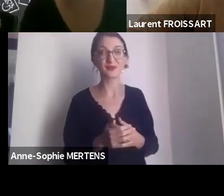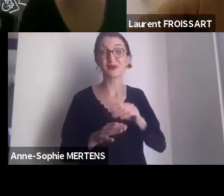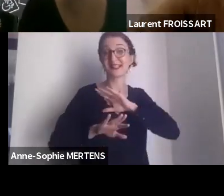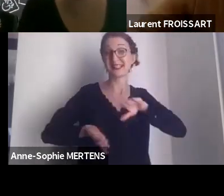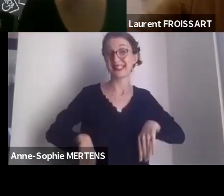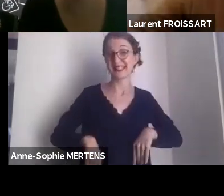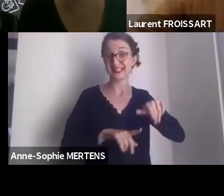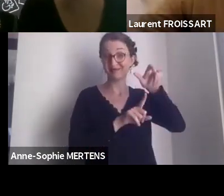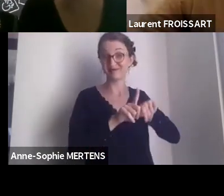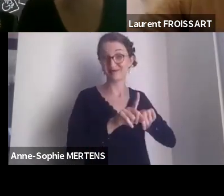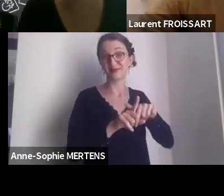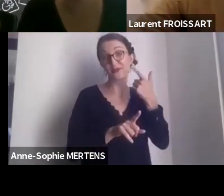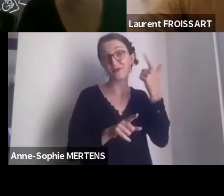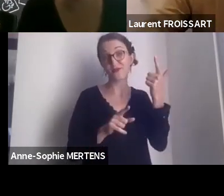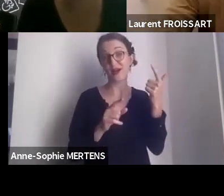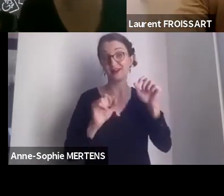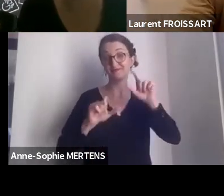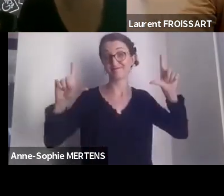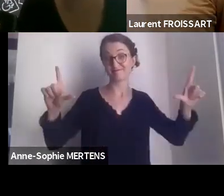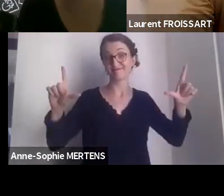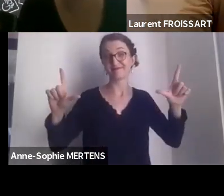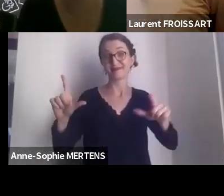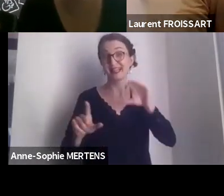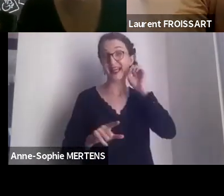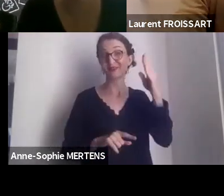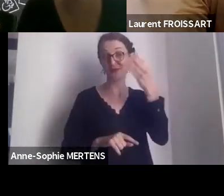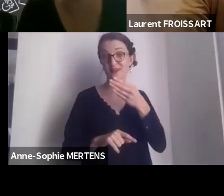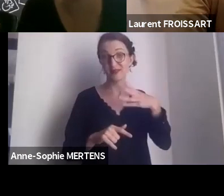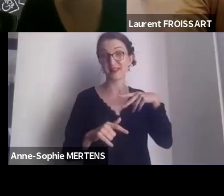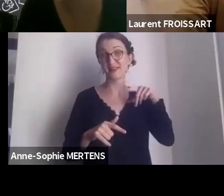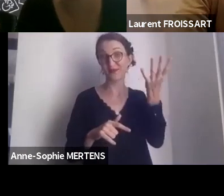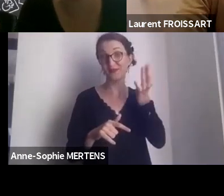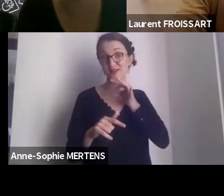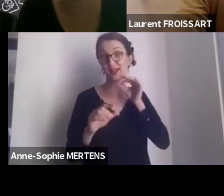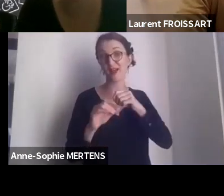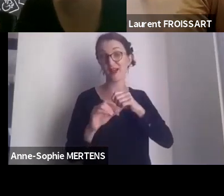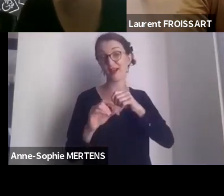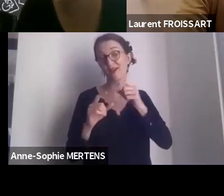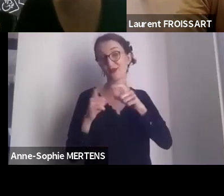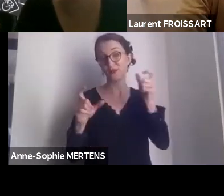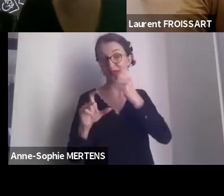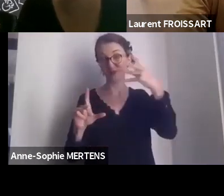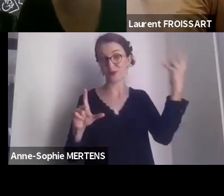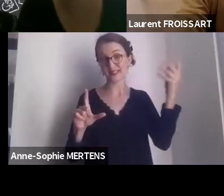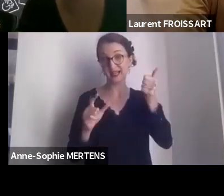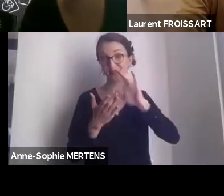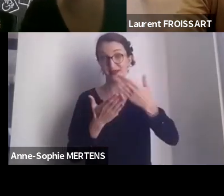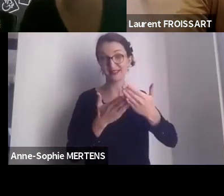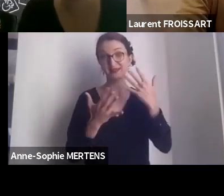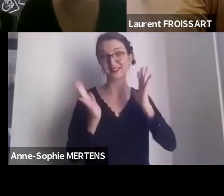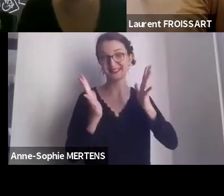intervenante de ce webinaire, vous la voyez à l'écran, Anne-Sophie Mertens de Vouloir Dire, qui va interpréter en langue des signes française ce webinaire. Merci à